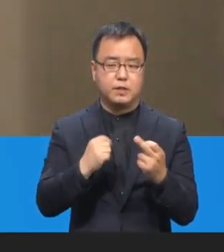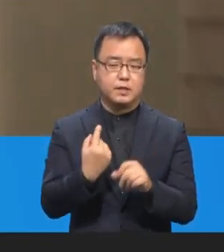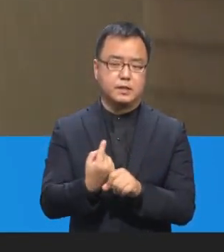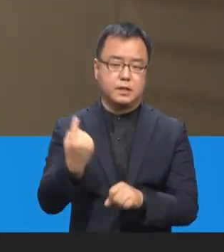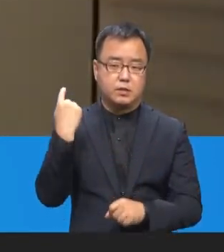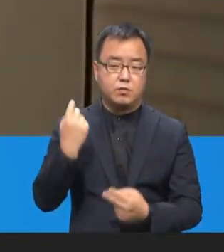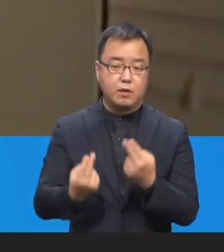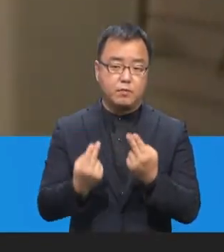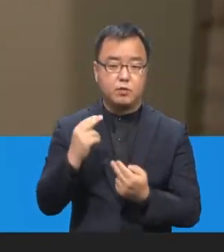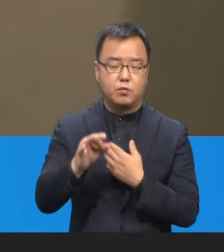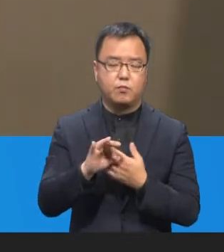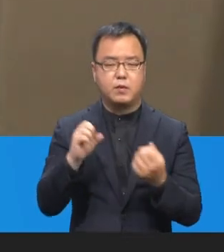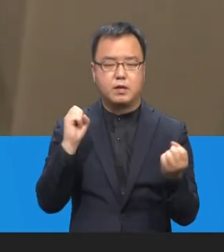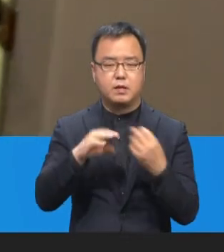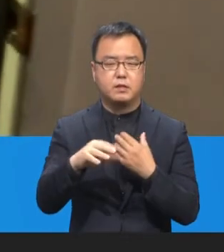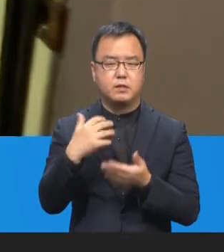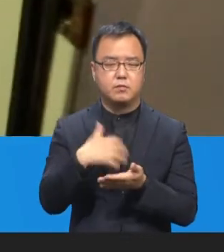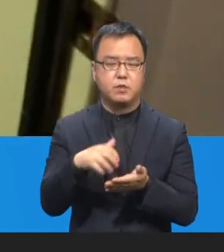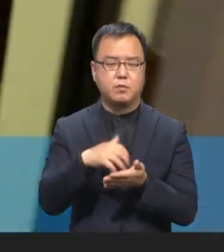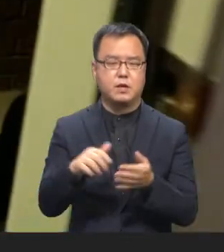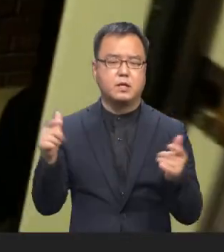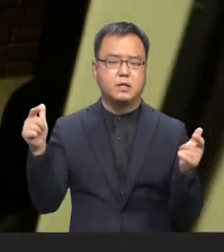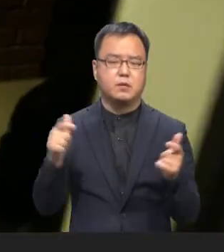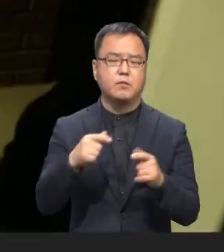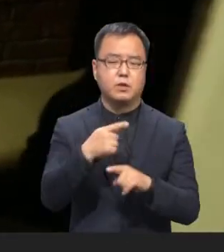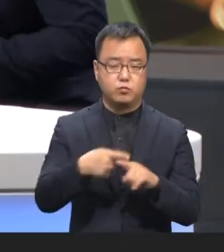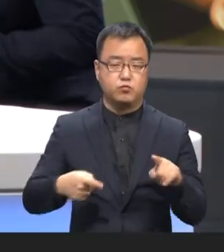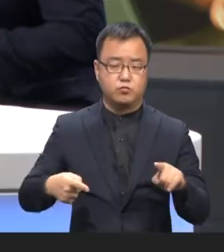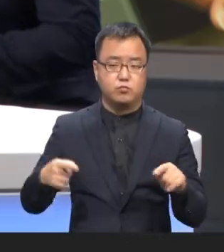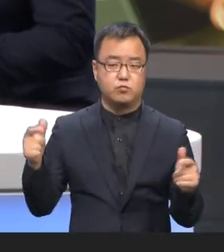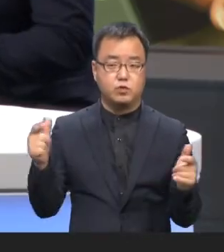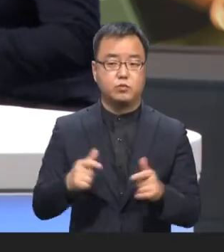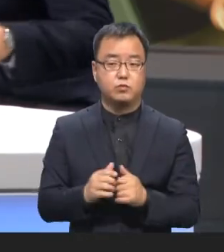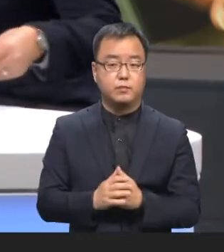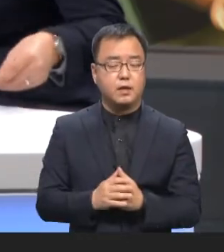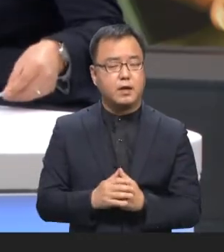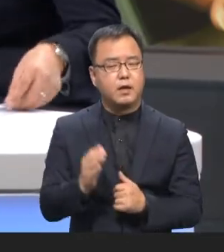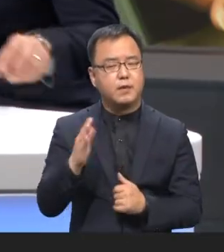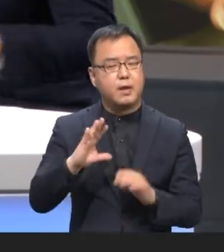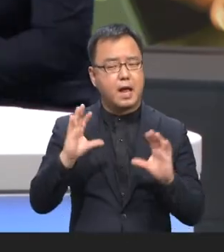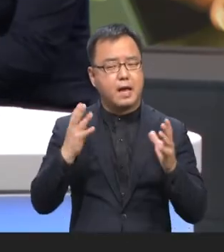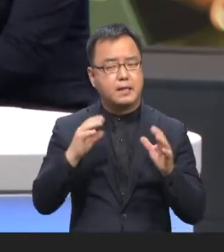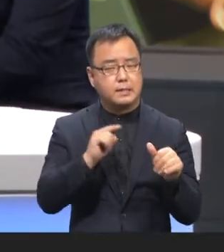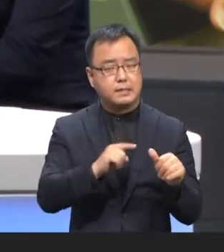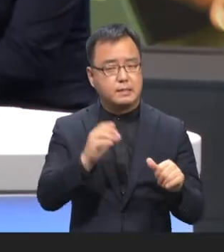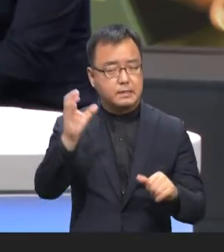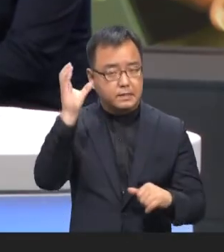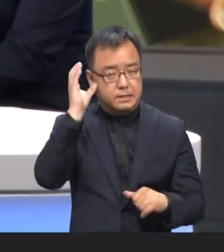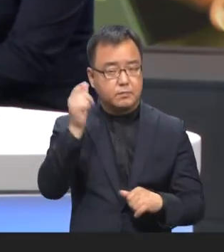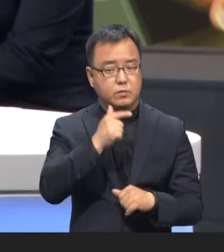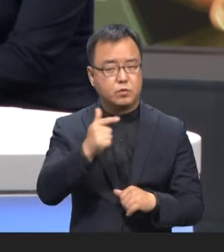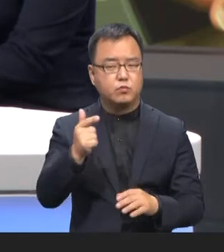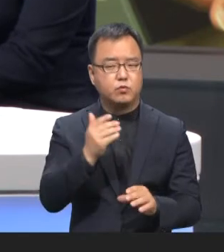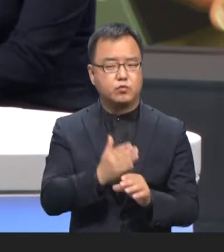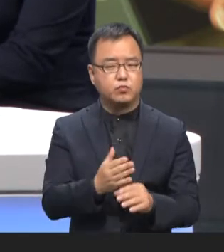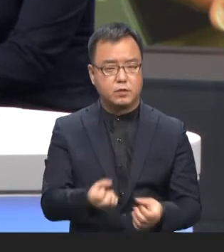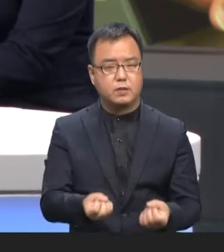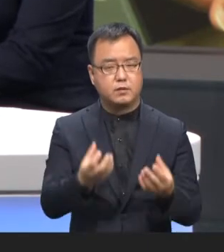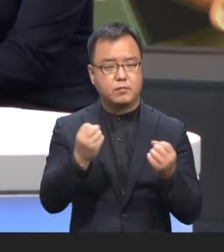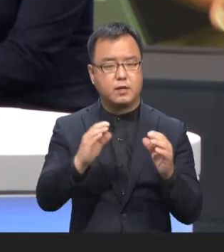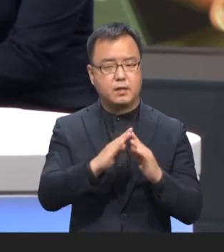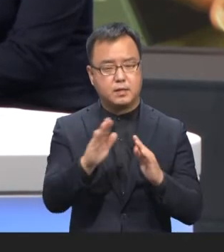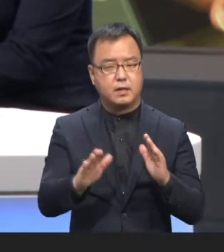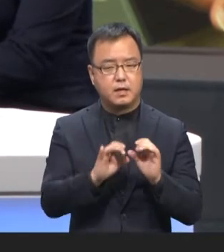비교해 보면 응답 비율이 절반으로 줄었습니다 4 그래도 워낙에 아이들 기대감이 높은 연중행사 다 보니까 가정마다